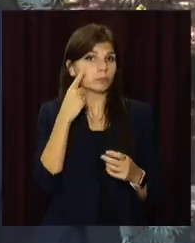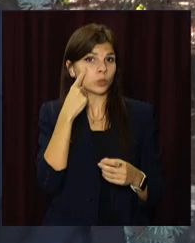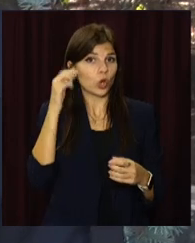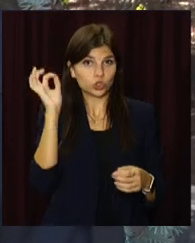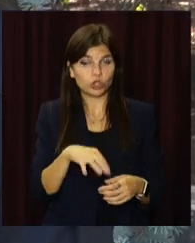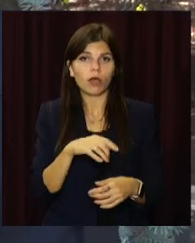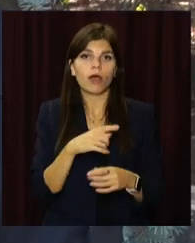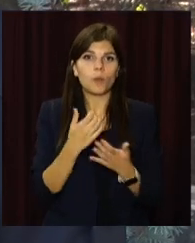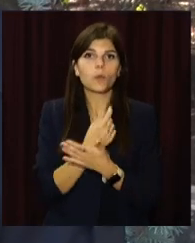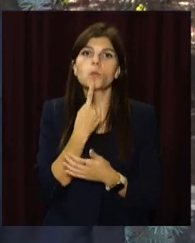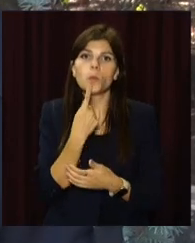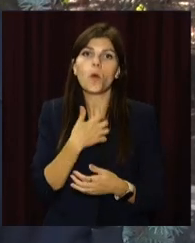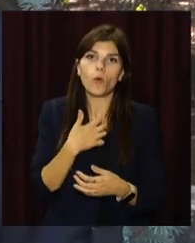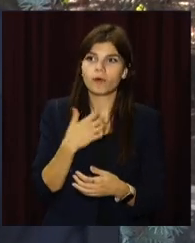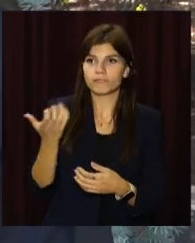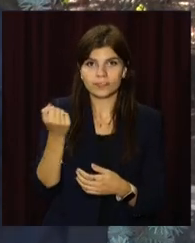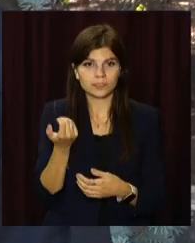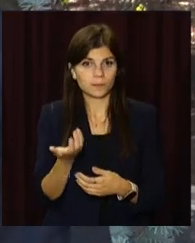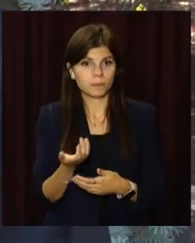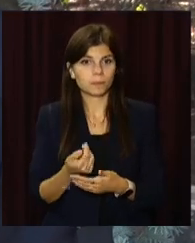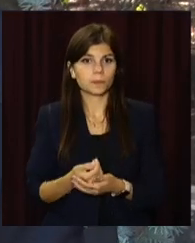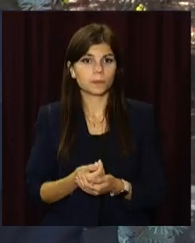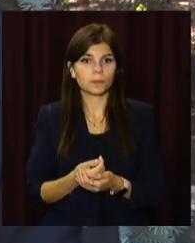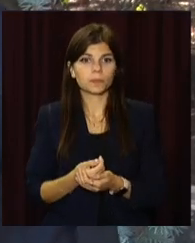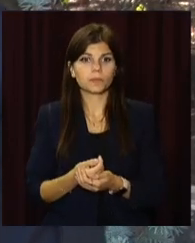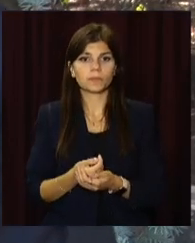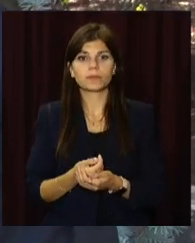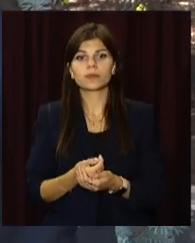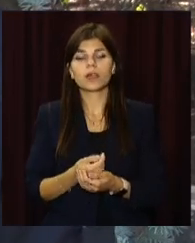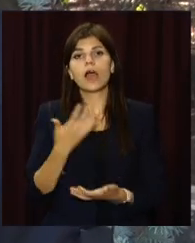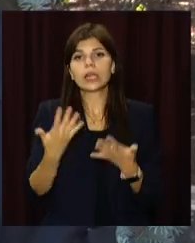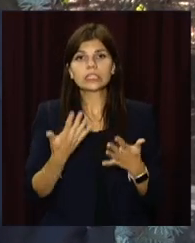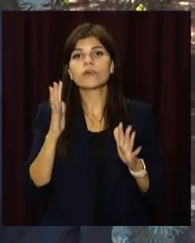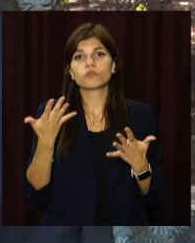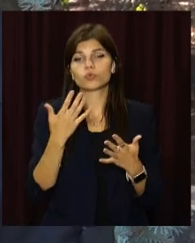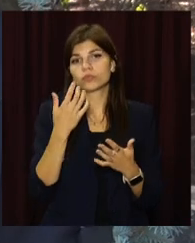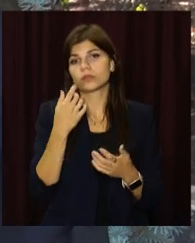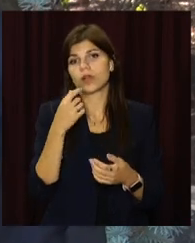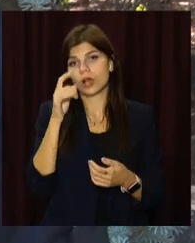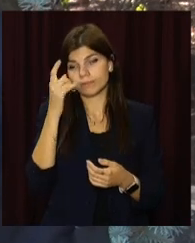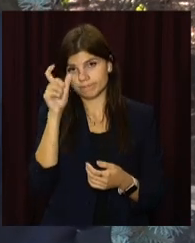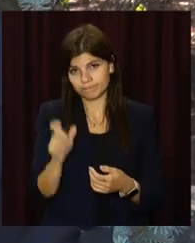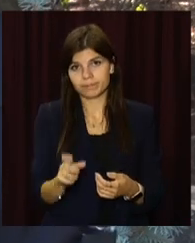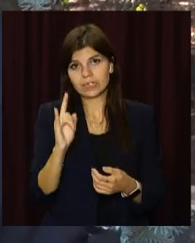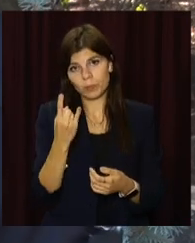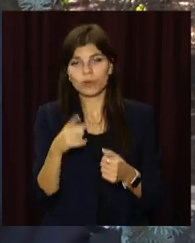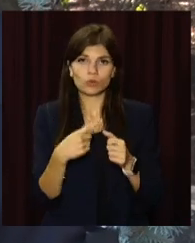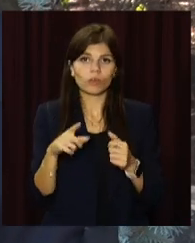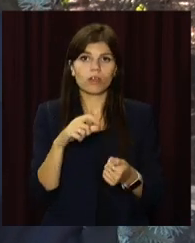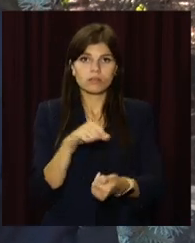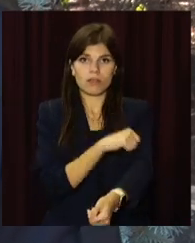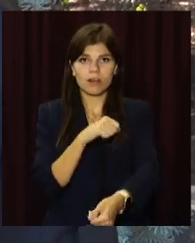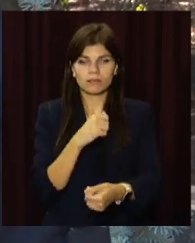дитина в наркотичному сп'янінні, вона доставляється до наркодиспансера, де проводиться свідоцтво, а подальшому вже приймаються